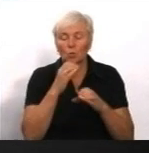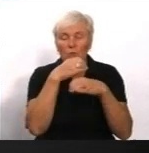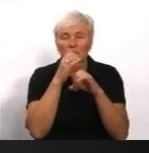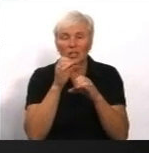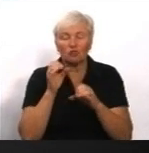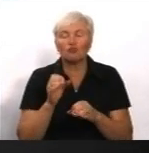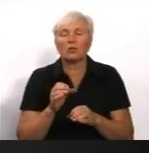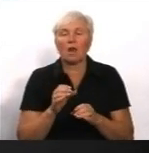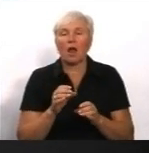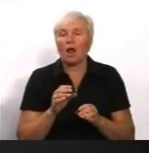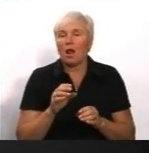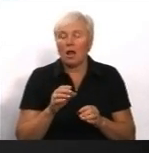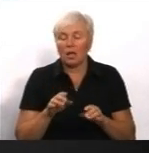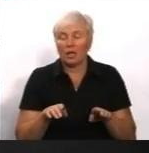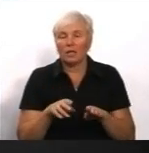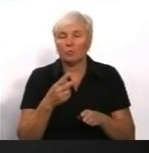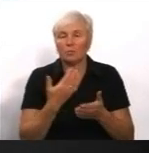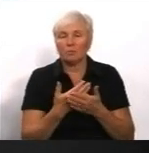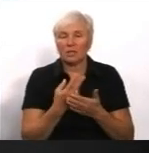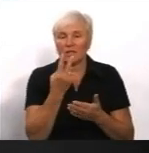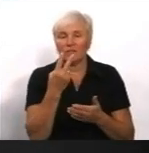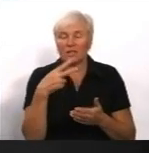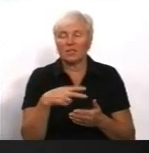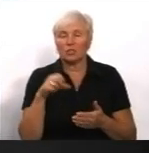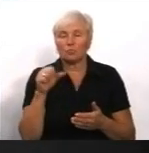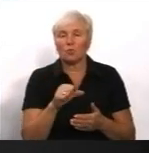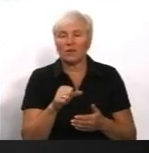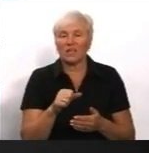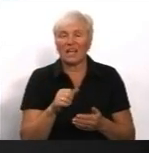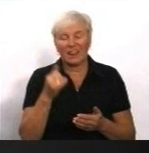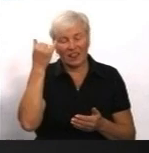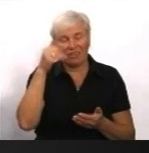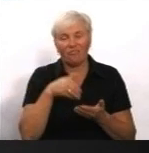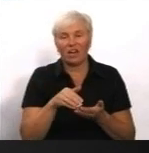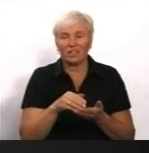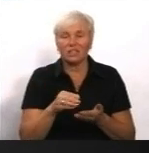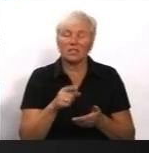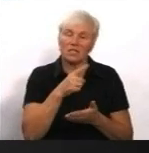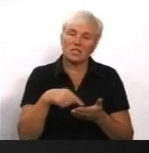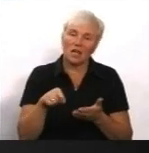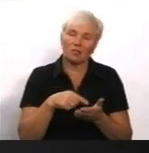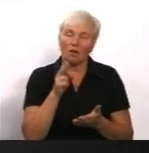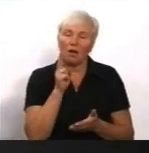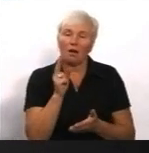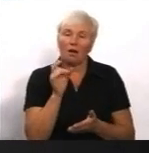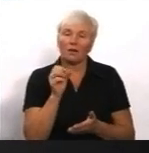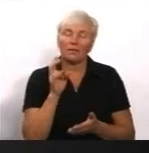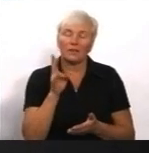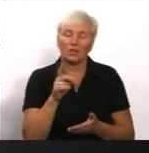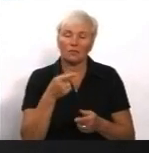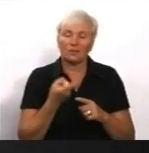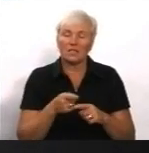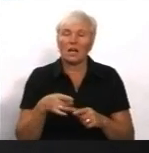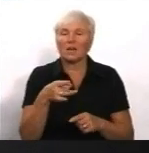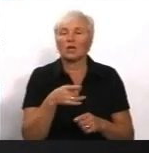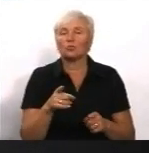АЧС у майже 2,5 тисяч тварин. Чи знято сьогодні карантини у цих районів, про які я щойно говорила, і